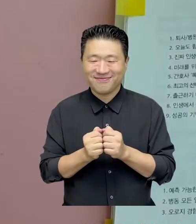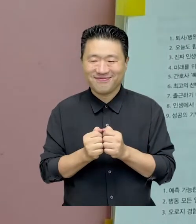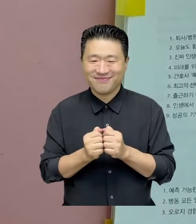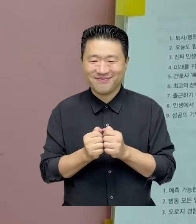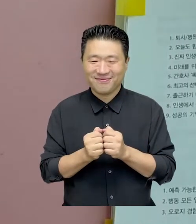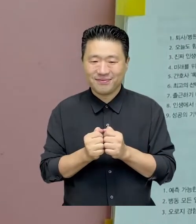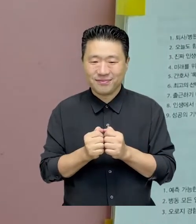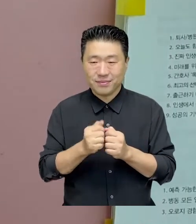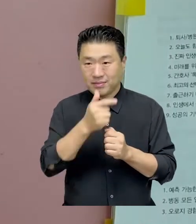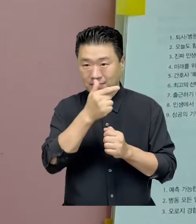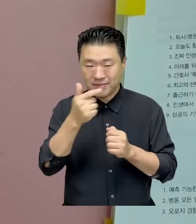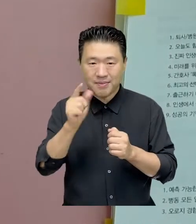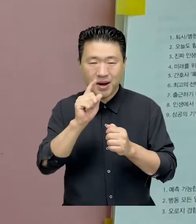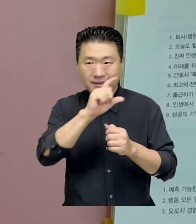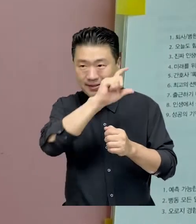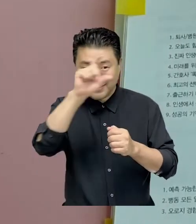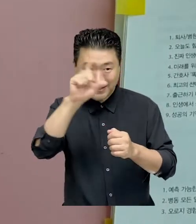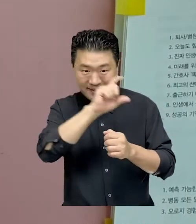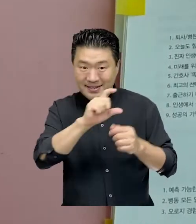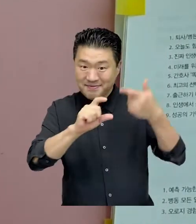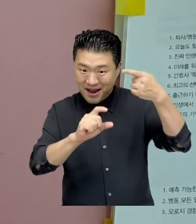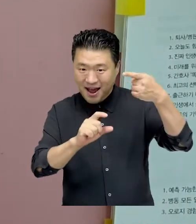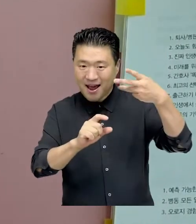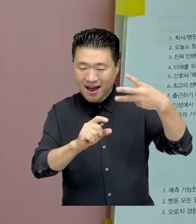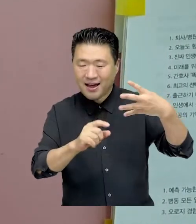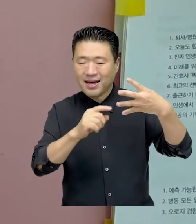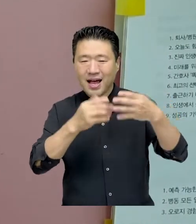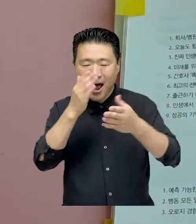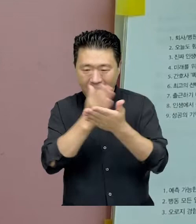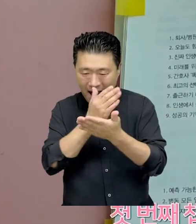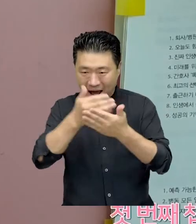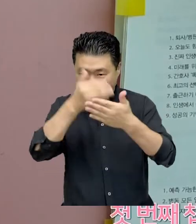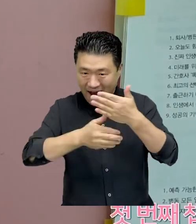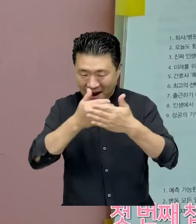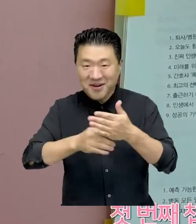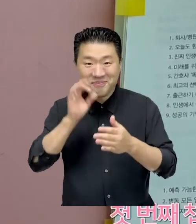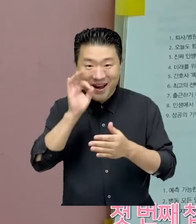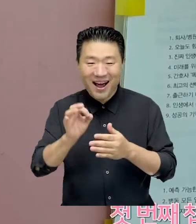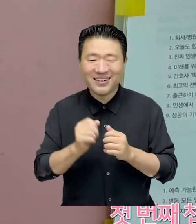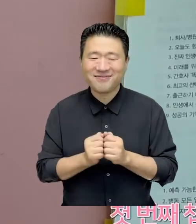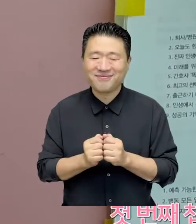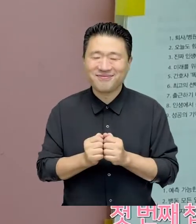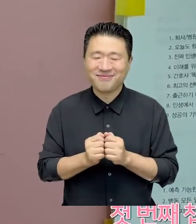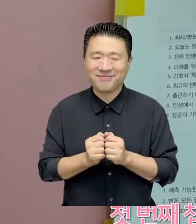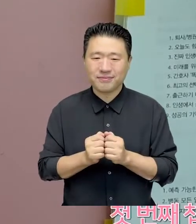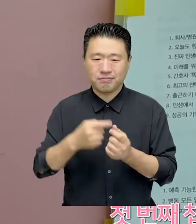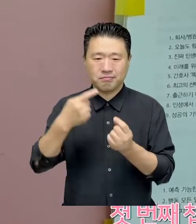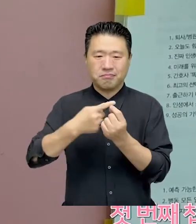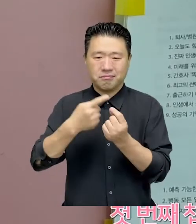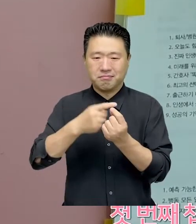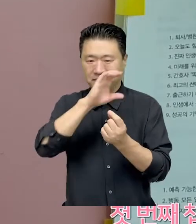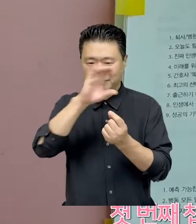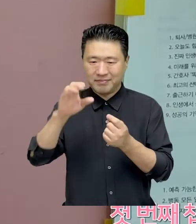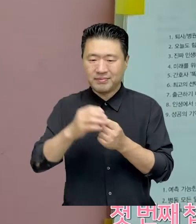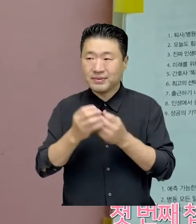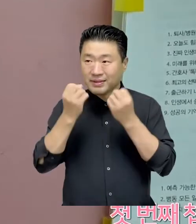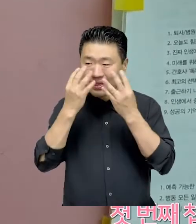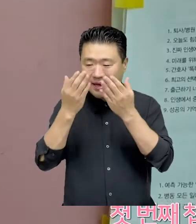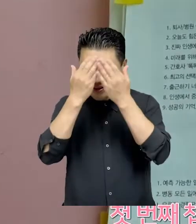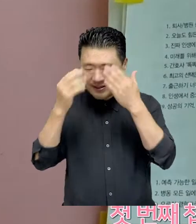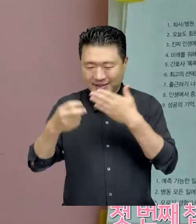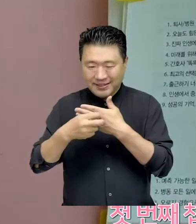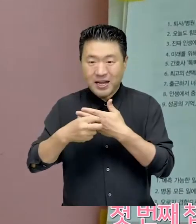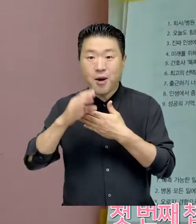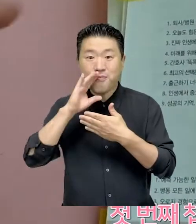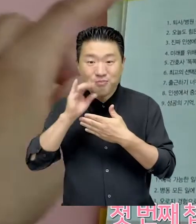들어갔습니다. 크게는 첫 번째 챕터와 그 나머지 챕터로 구성을 나눠 보았는데요. 첫 번째 챕터에서는